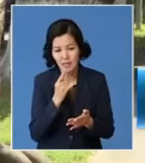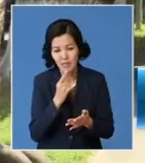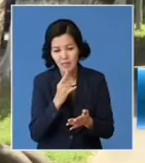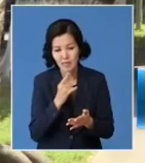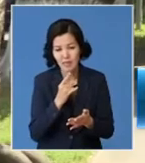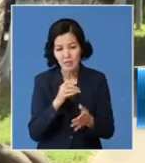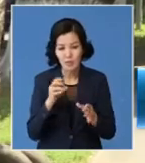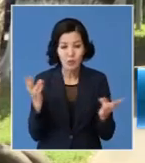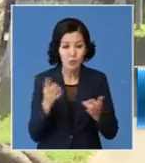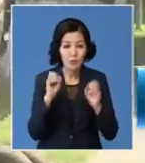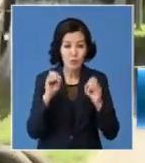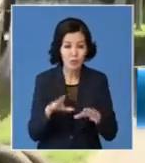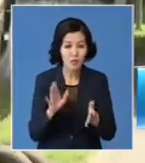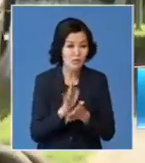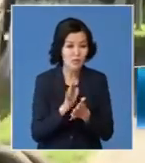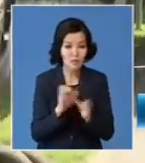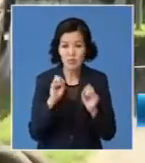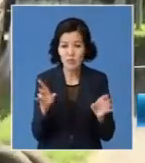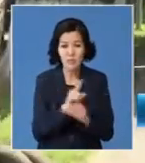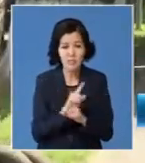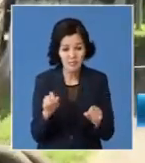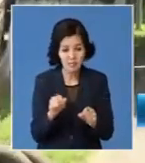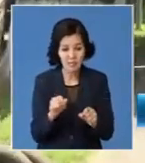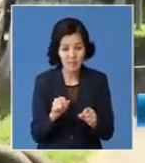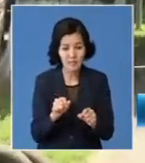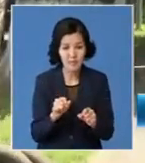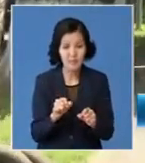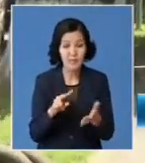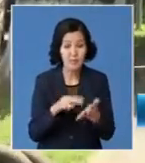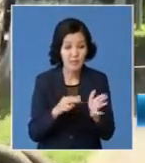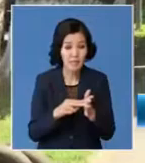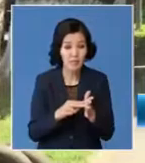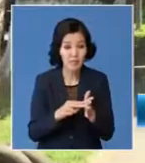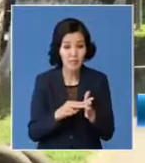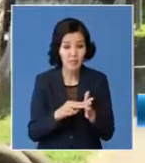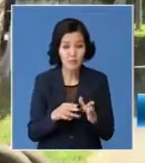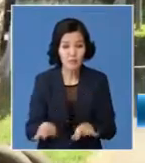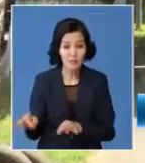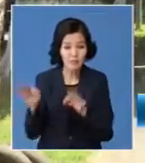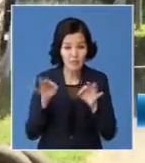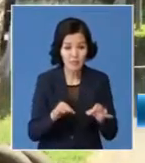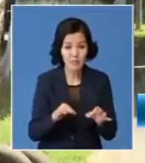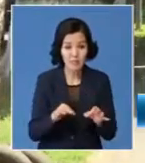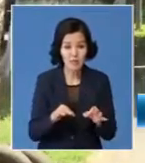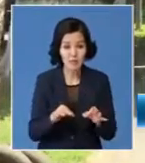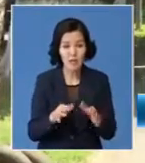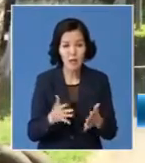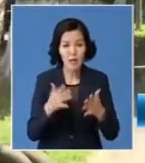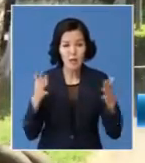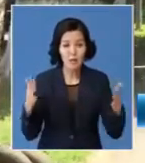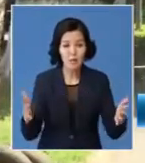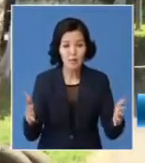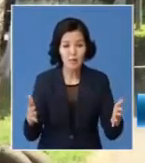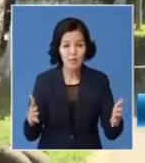они бытовые отходы. В настоящее время мы планируем переносить эти же контейнеры на более,